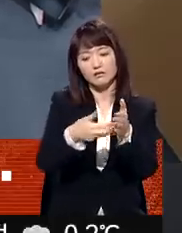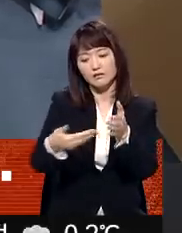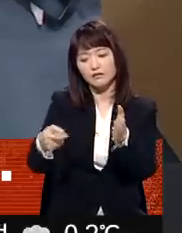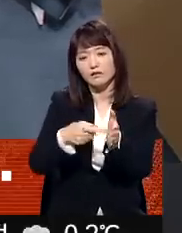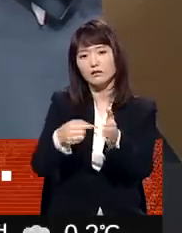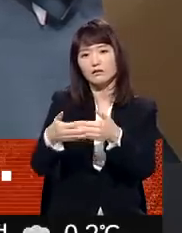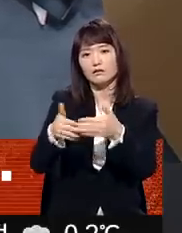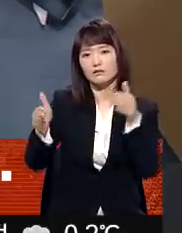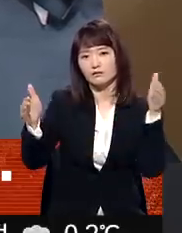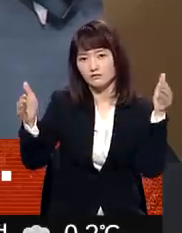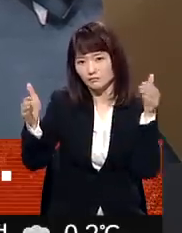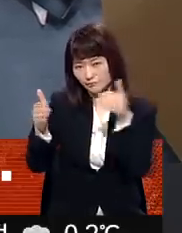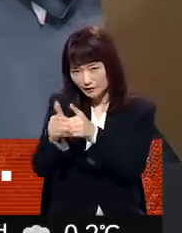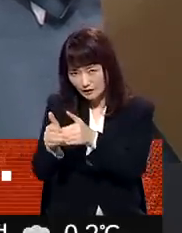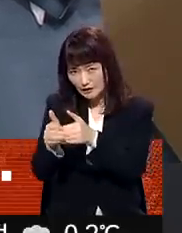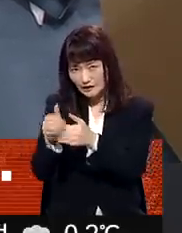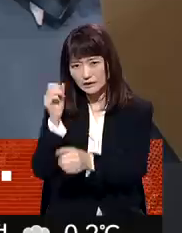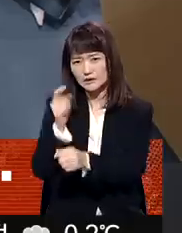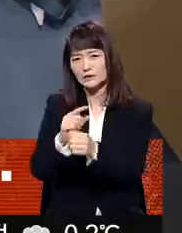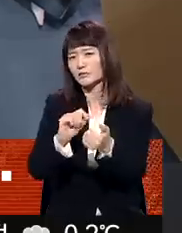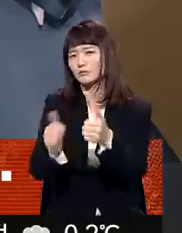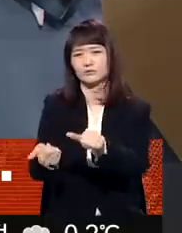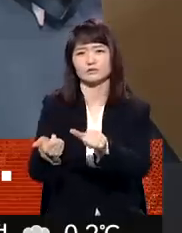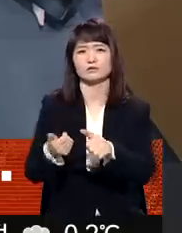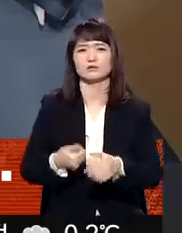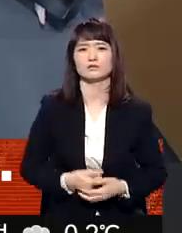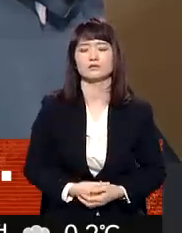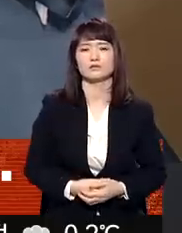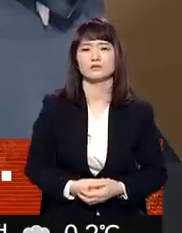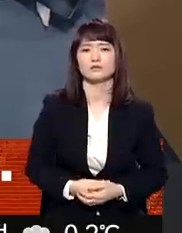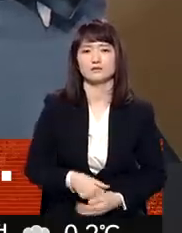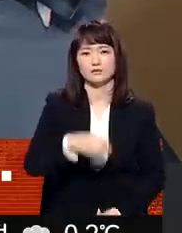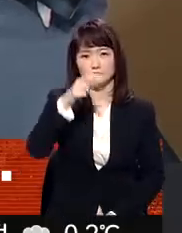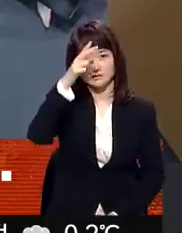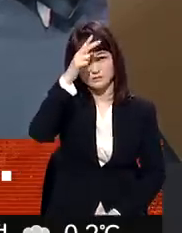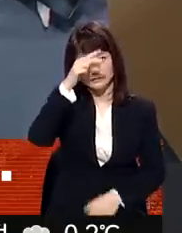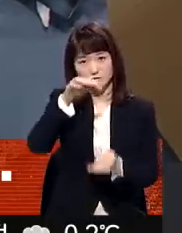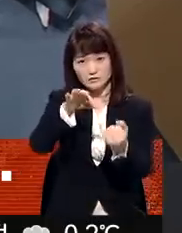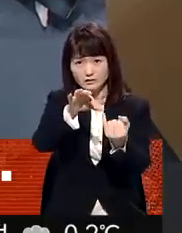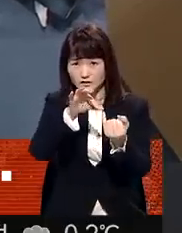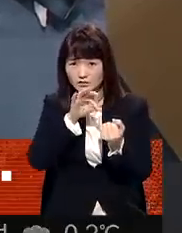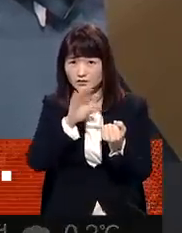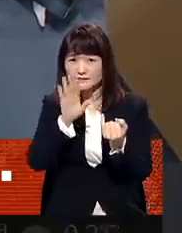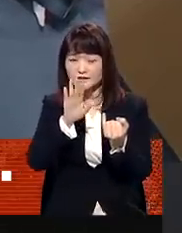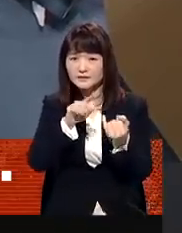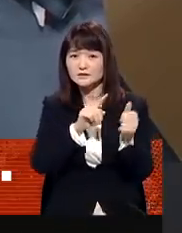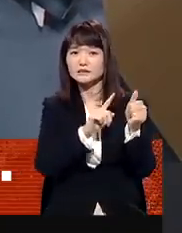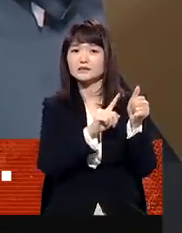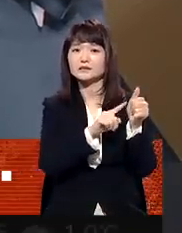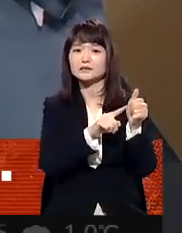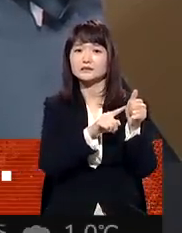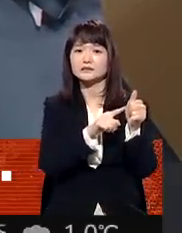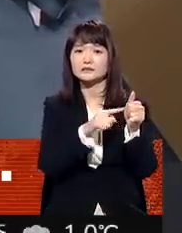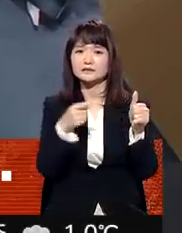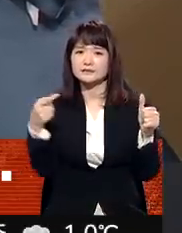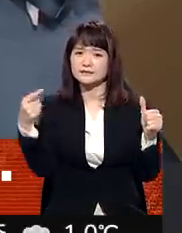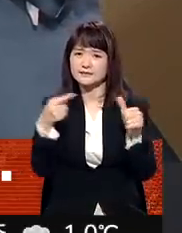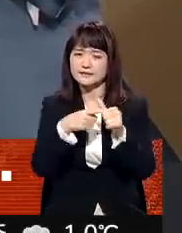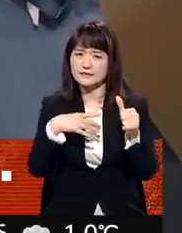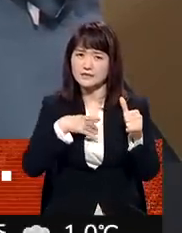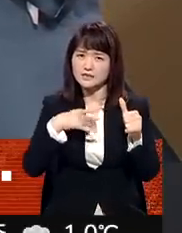응급실에 도착했지만 이미 숨을 거둔 상태였습니다 검찰은 구호조치를 하지 않은 남성에게 살인의